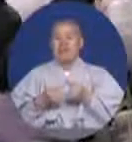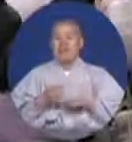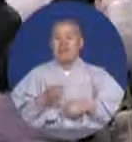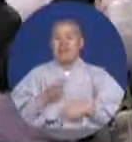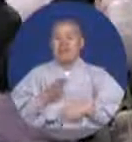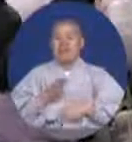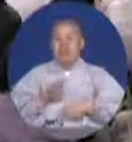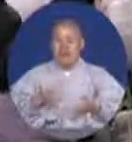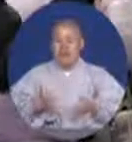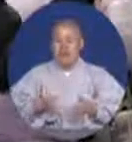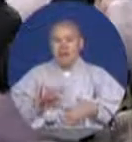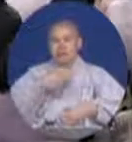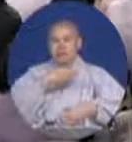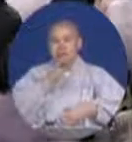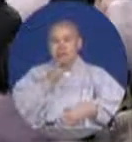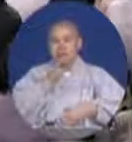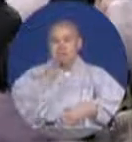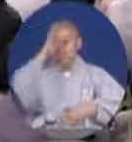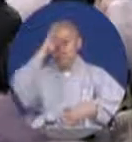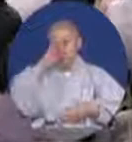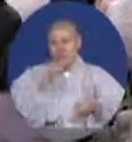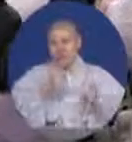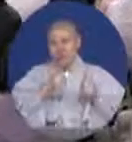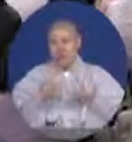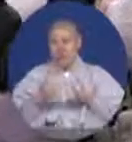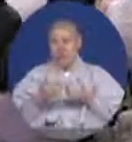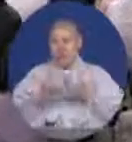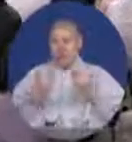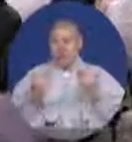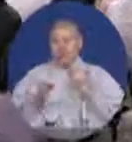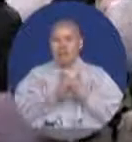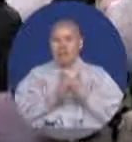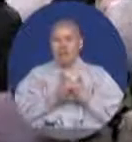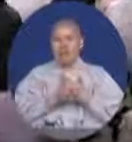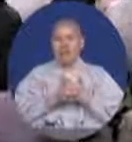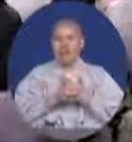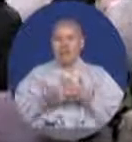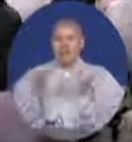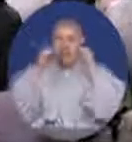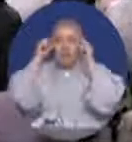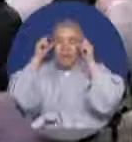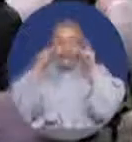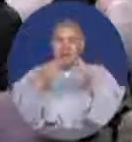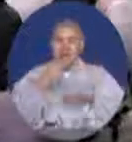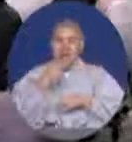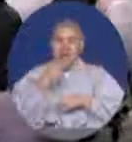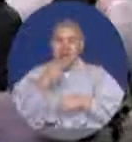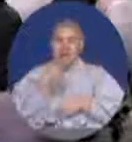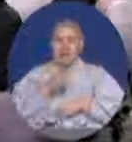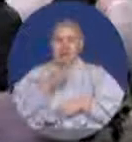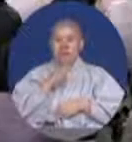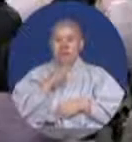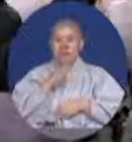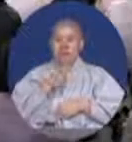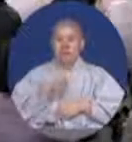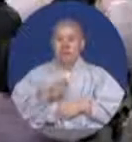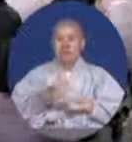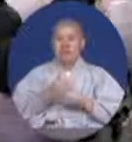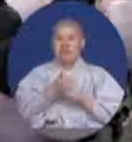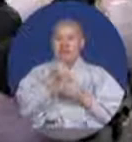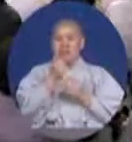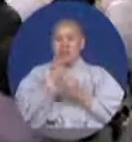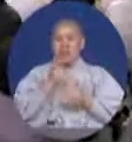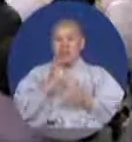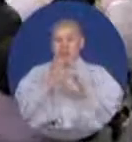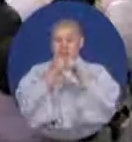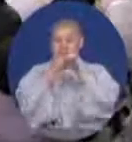있는가? 그거 참 어리석은 거다 이 말이죠. 그래서 부처님이 위대하시다는 거예요. 복만 지어서 위대한